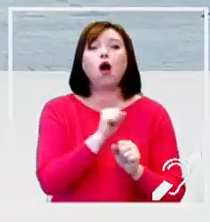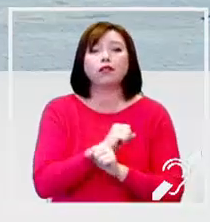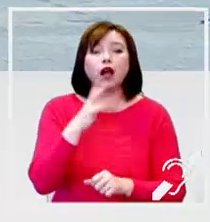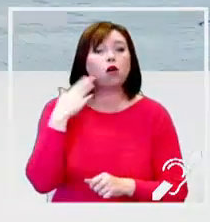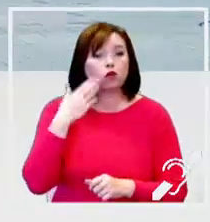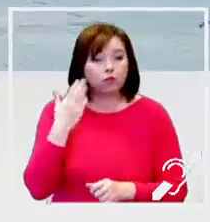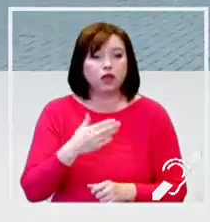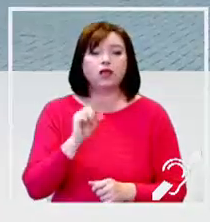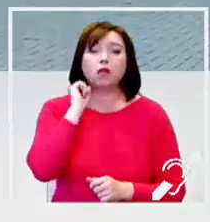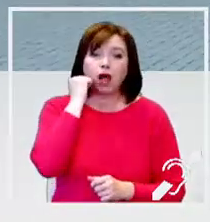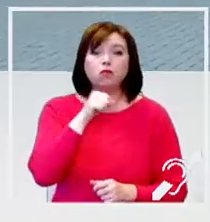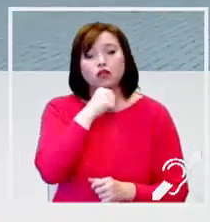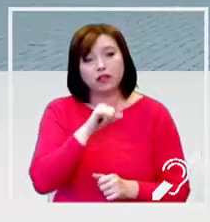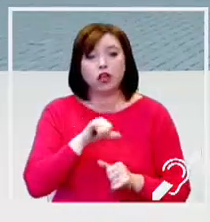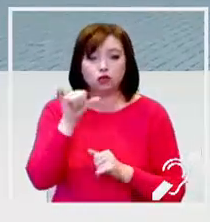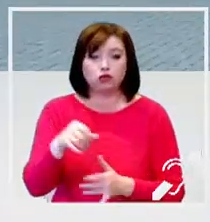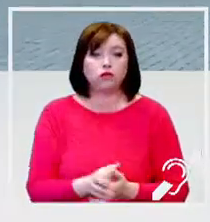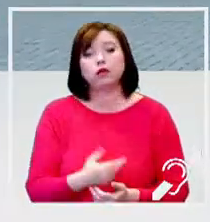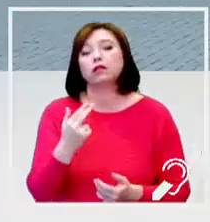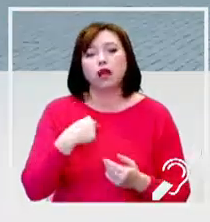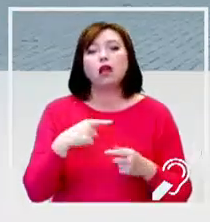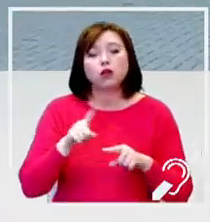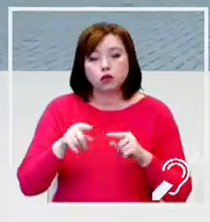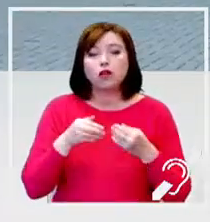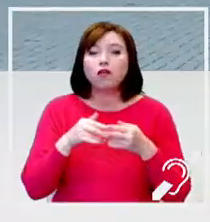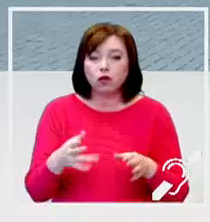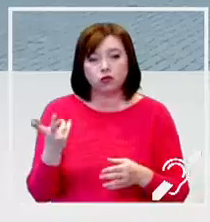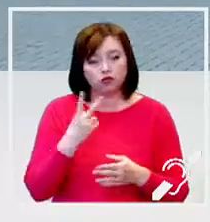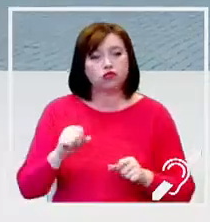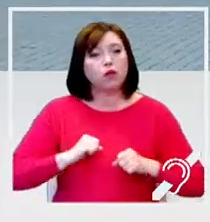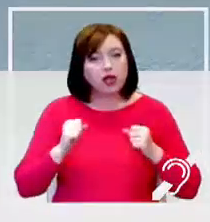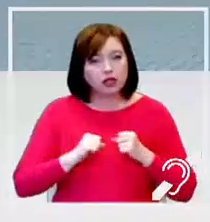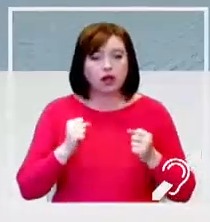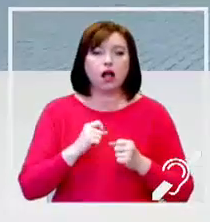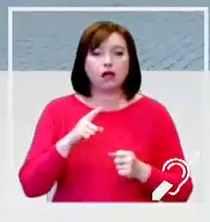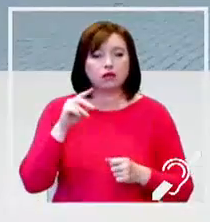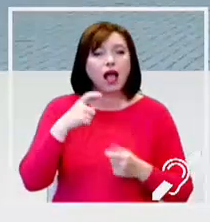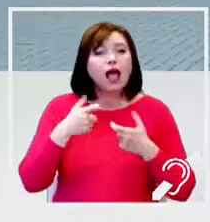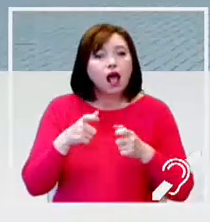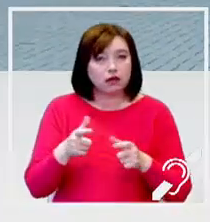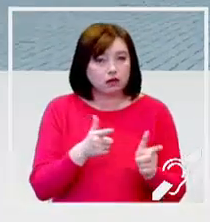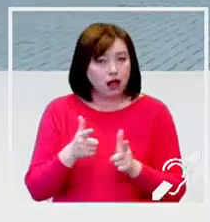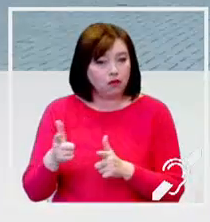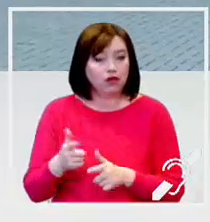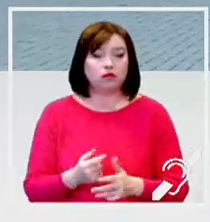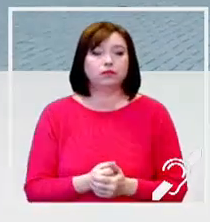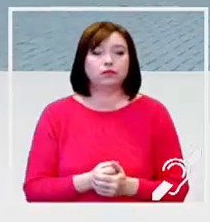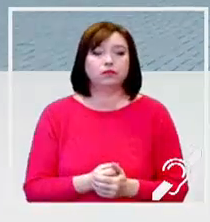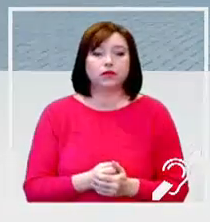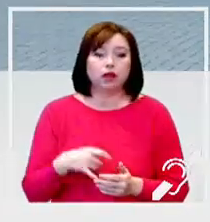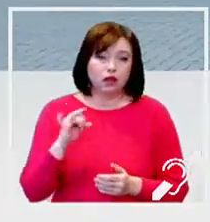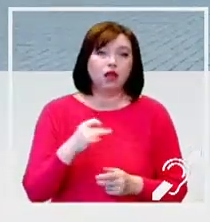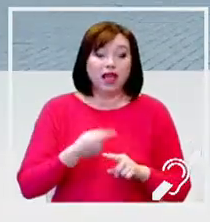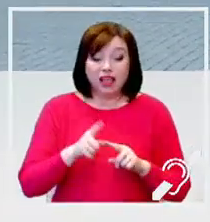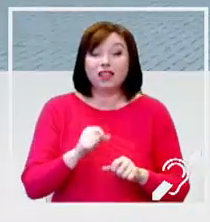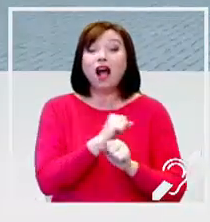o să plec și la bunici. Dat fiind faptul că sunt absolventă, trebuie să atrag o atenție sporită examenului național care va urma și